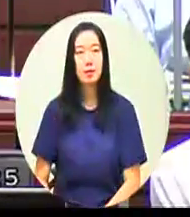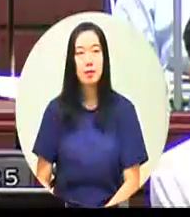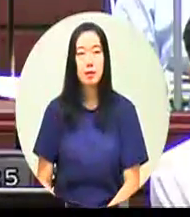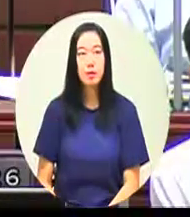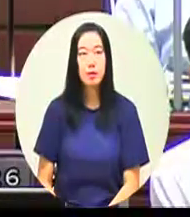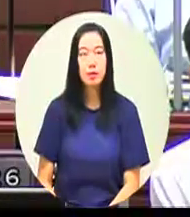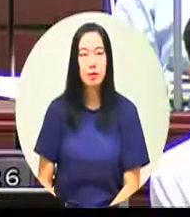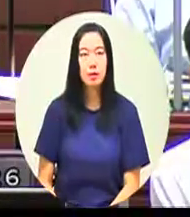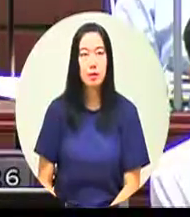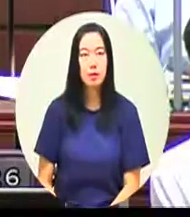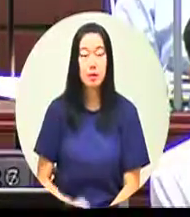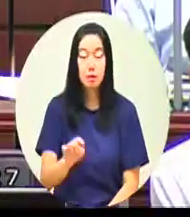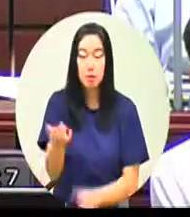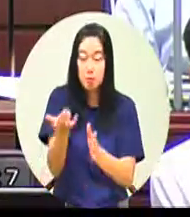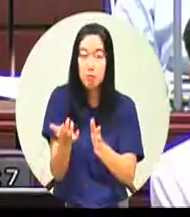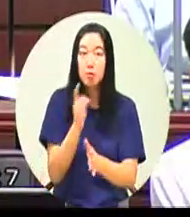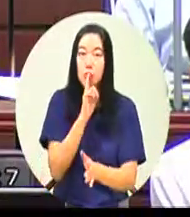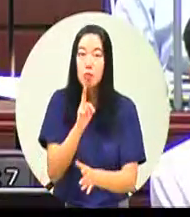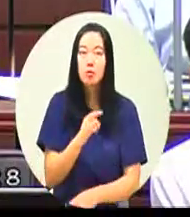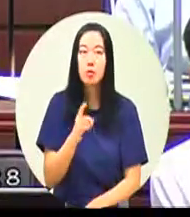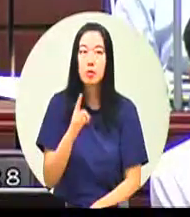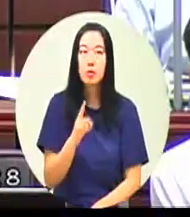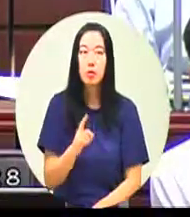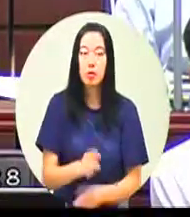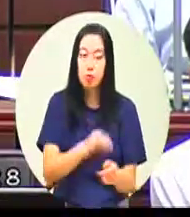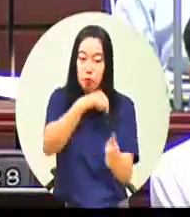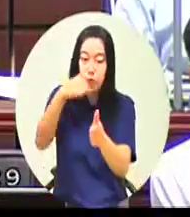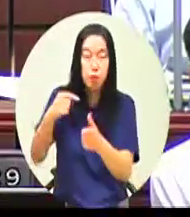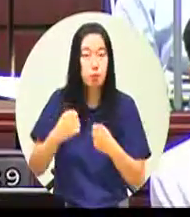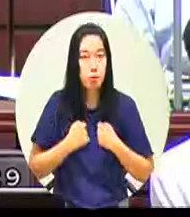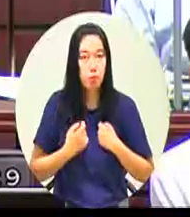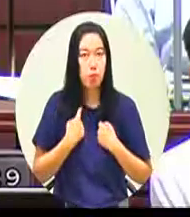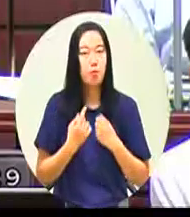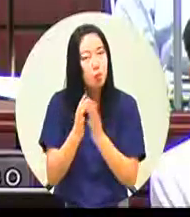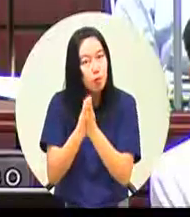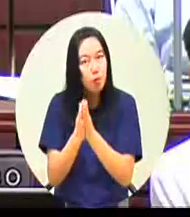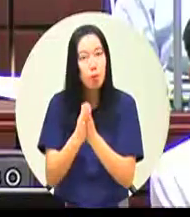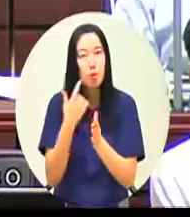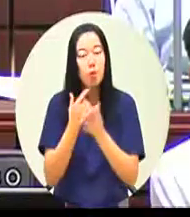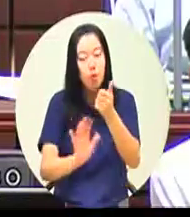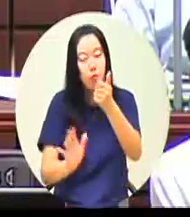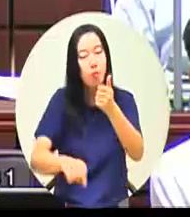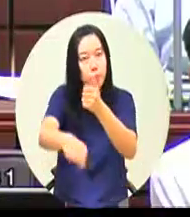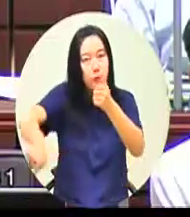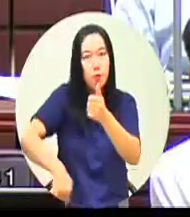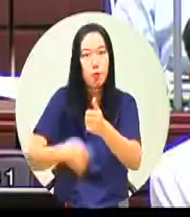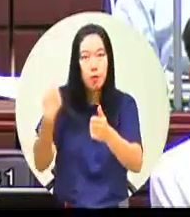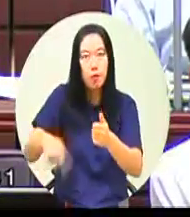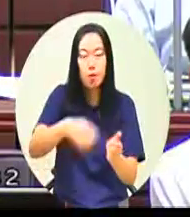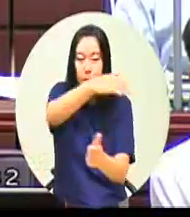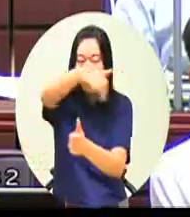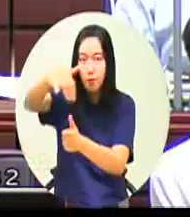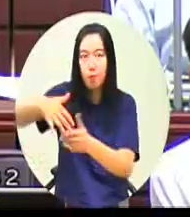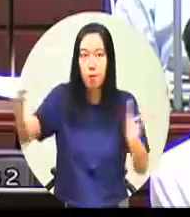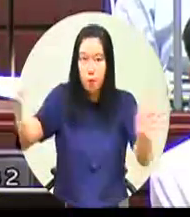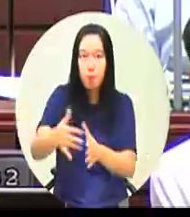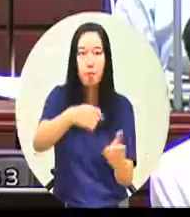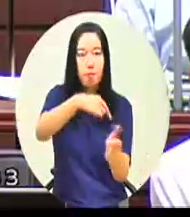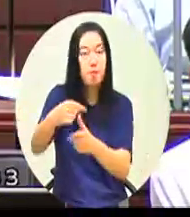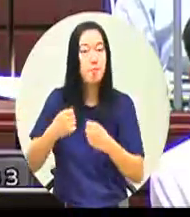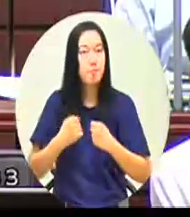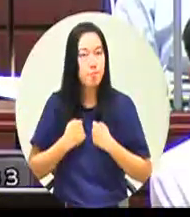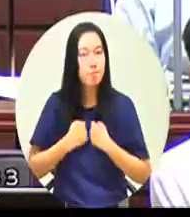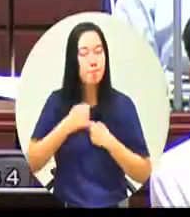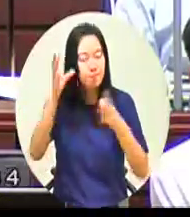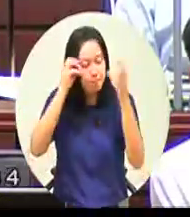只庄园所讲诶，讲来讲实，我有拜托阮诶同事，一定爱来过来召开，互大家愈了解安尼较